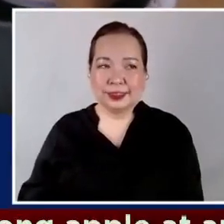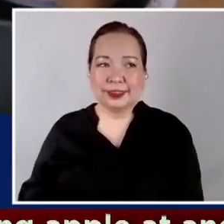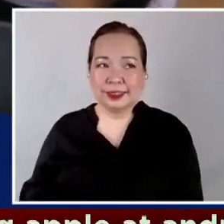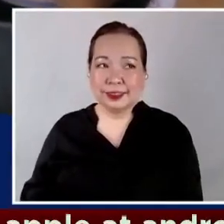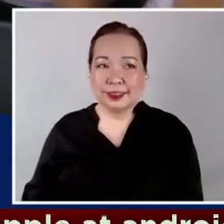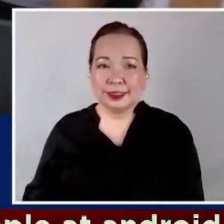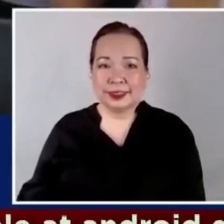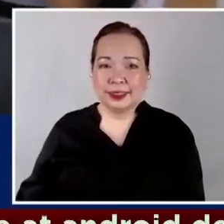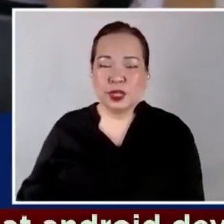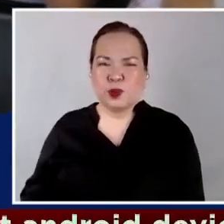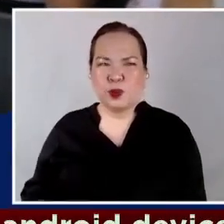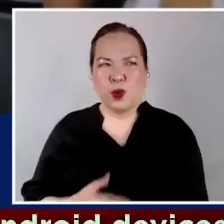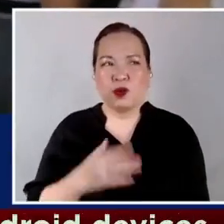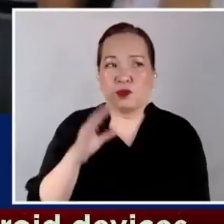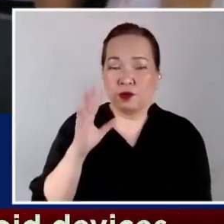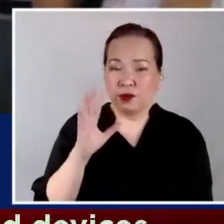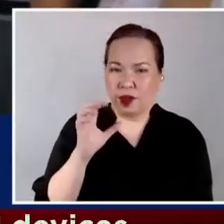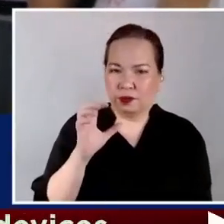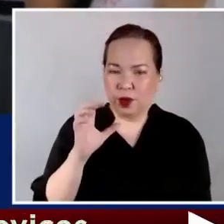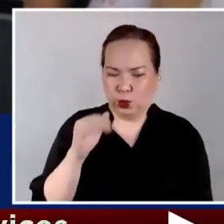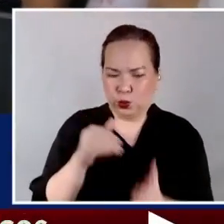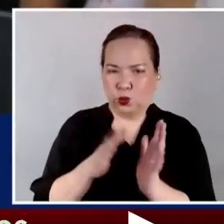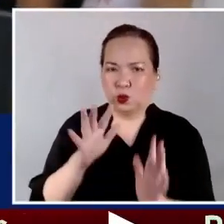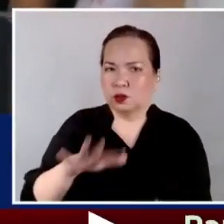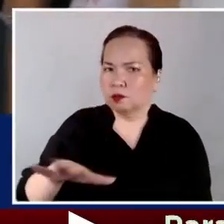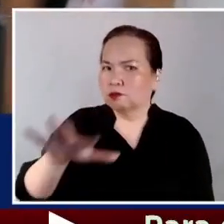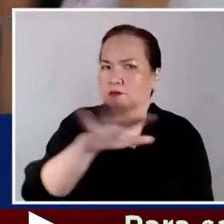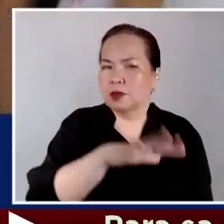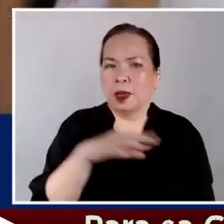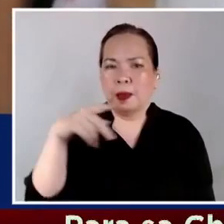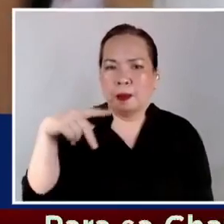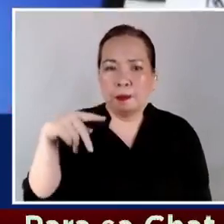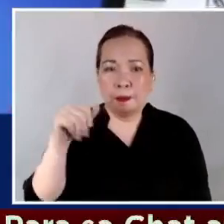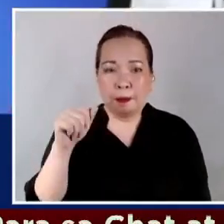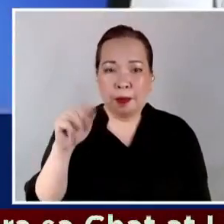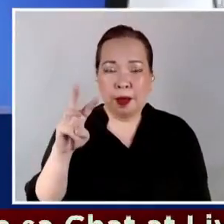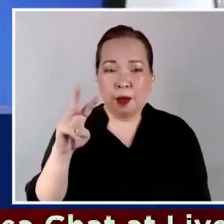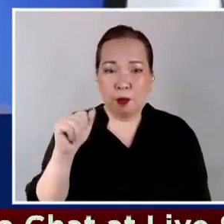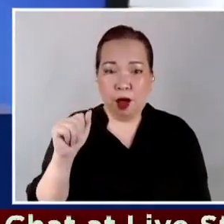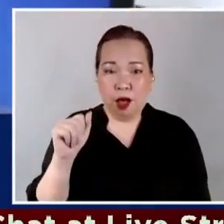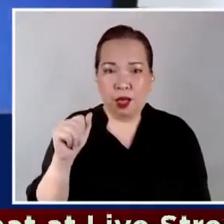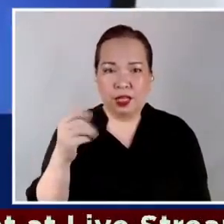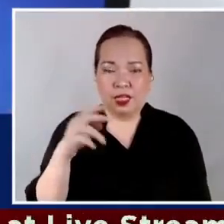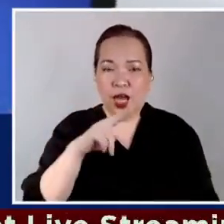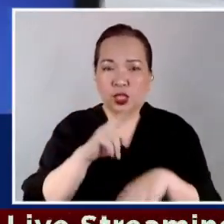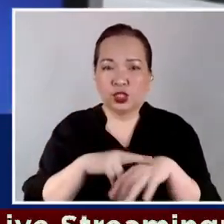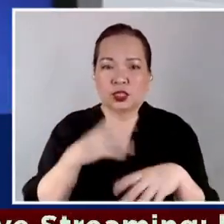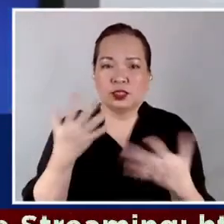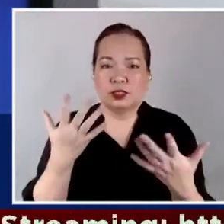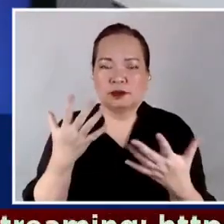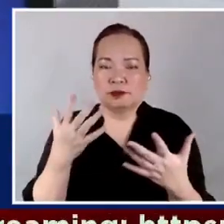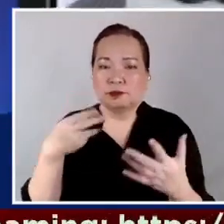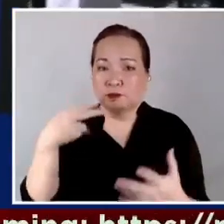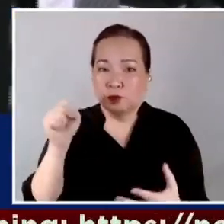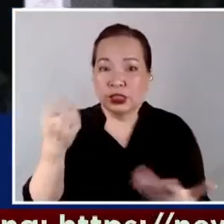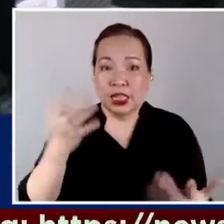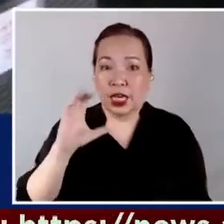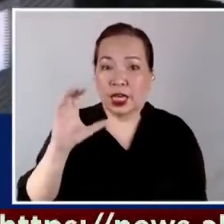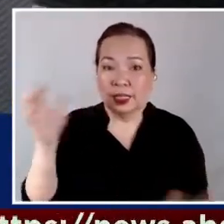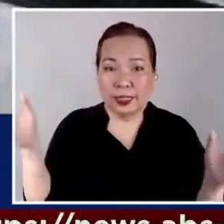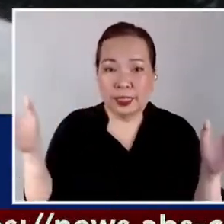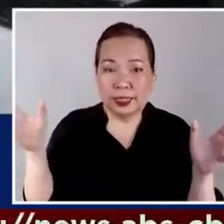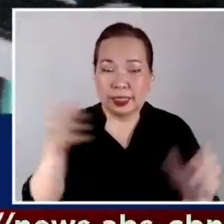Mahigit 500 ang estudyante ng Pawa National High School sa Panay, Capiz. Sa panahon ng modular learning dahil sa